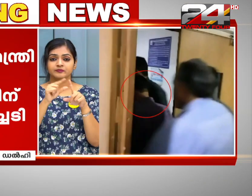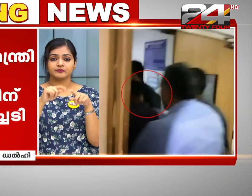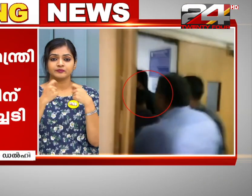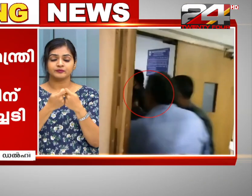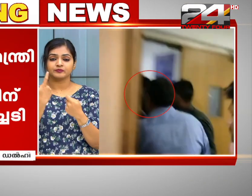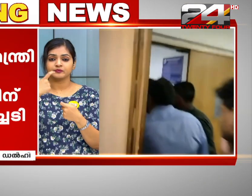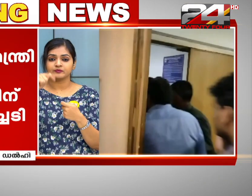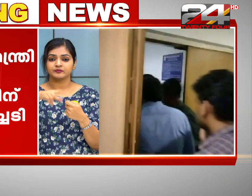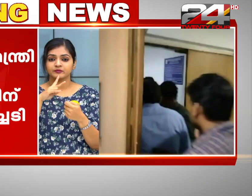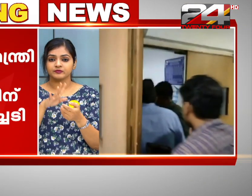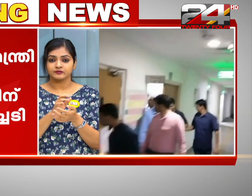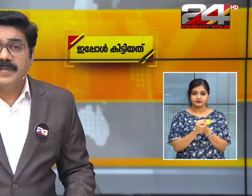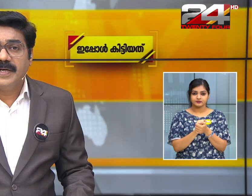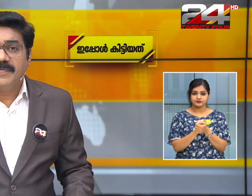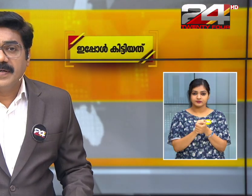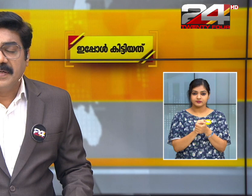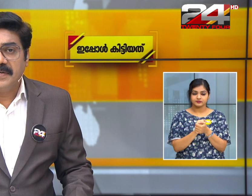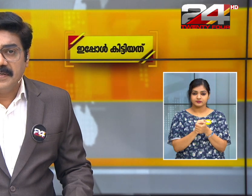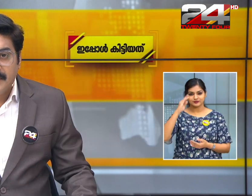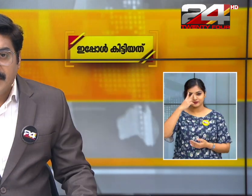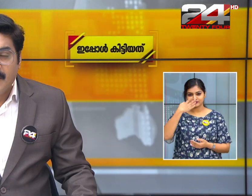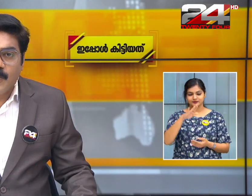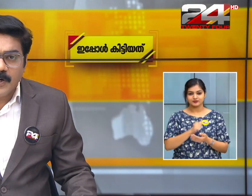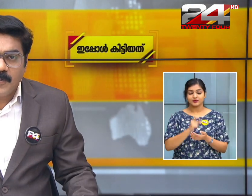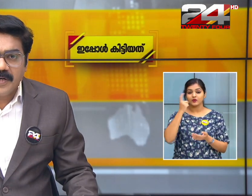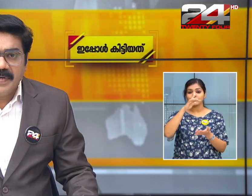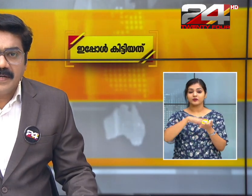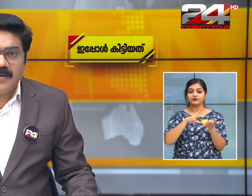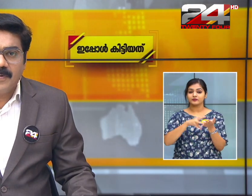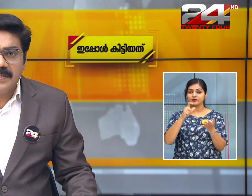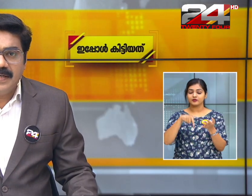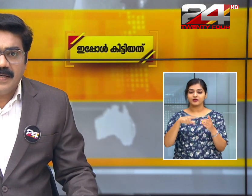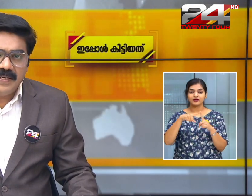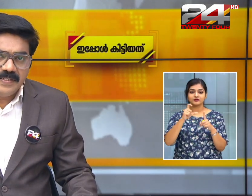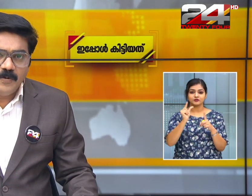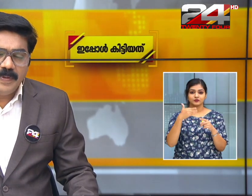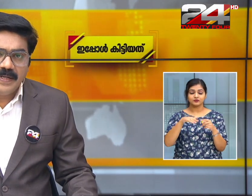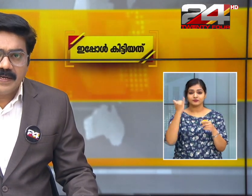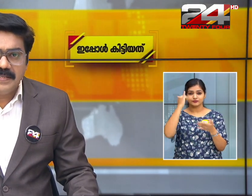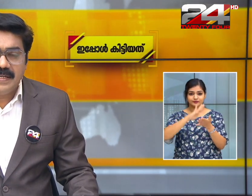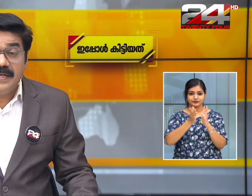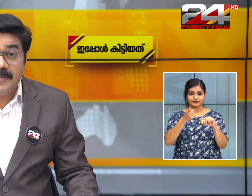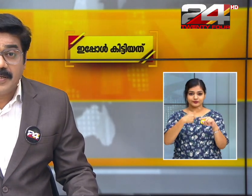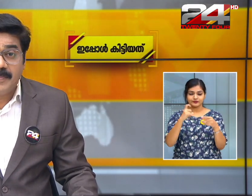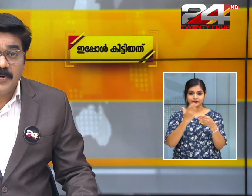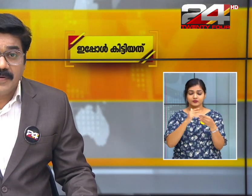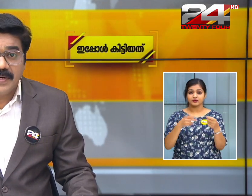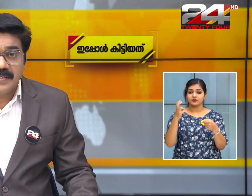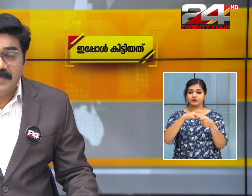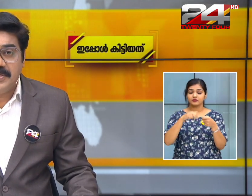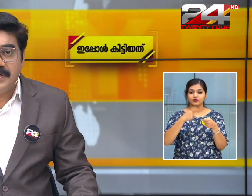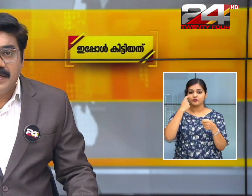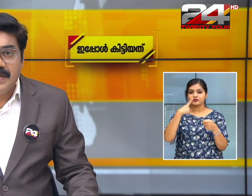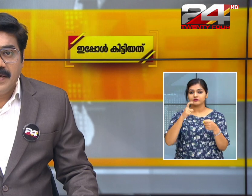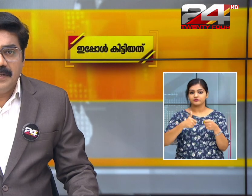ഗോപികൃഷ്ണൻ. ശരി, ബൽറാം നെടുങ്ങാടി ഞങ്ങളുടെ പ്രതിനിധിയാണ് വിവരങ്ങൾ നൽകിയത്. കോഴിക്കോട് മെഡിക്കൽ കോളേജിലെ ICU പീഡന കേസിൽ ഇടപെട്ട്